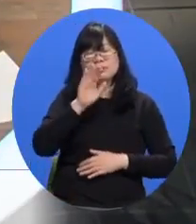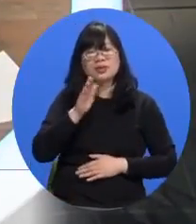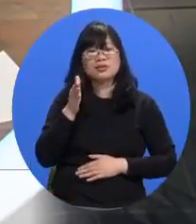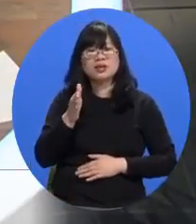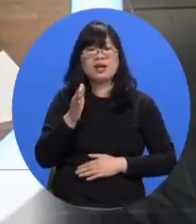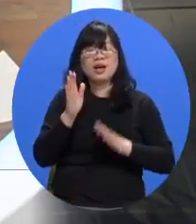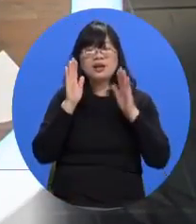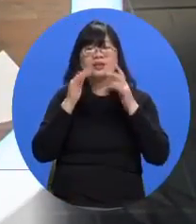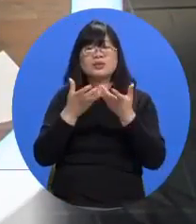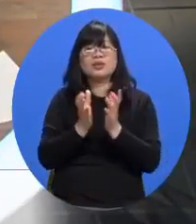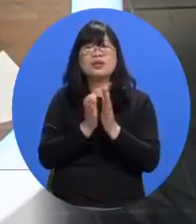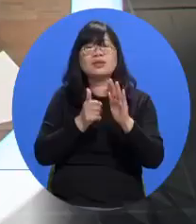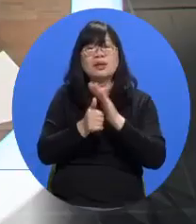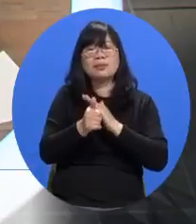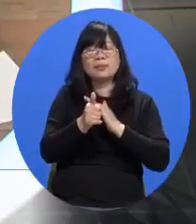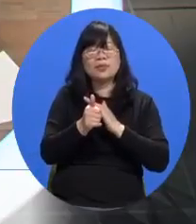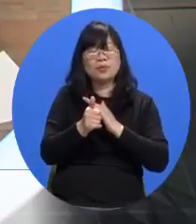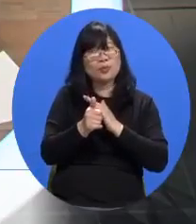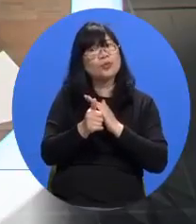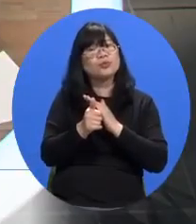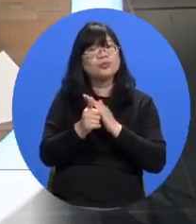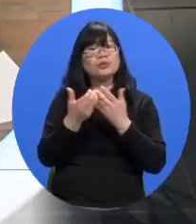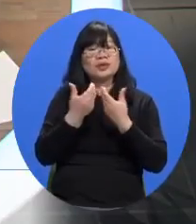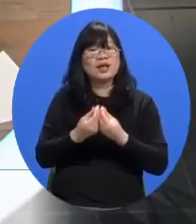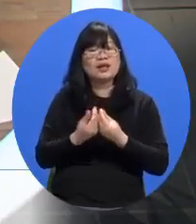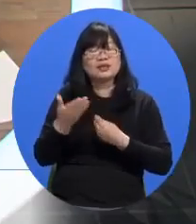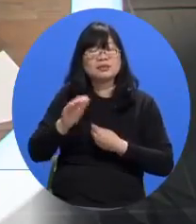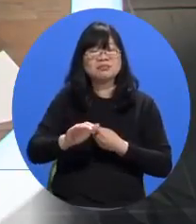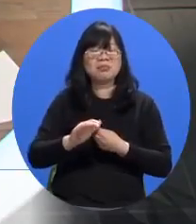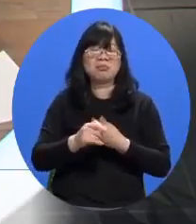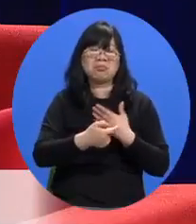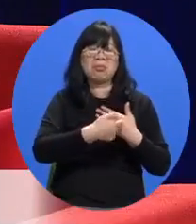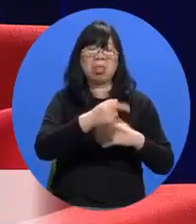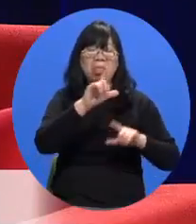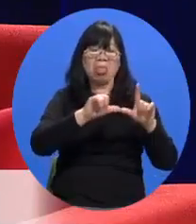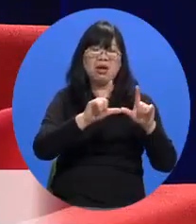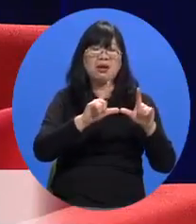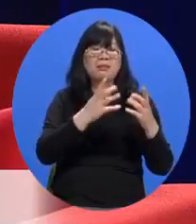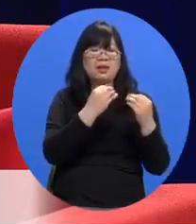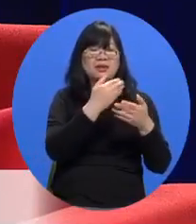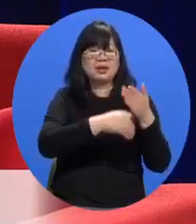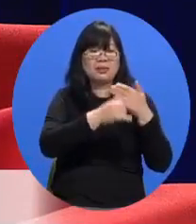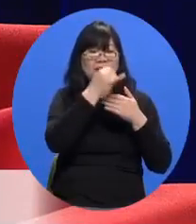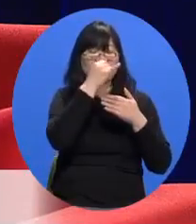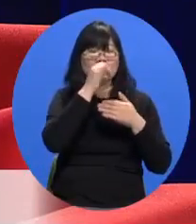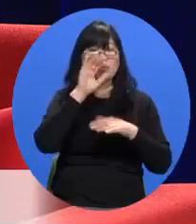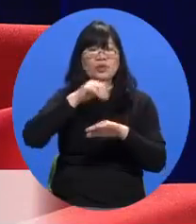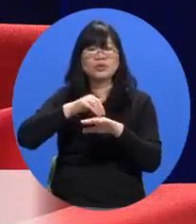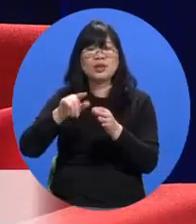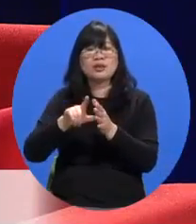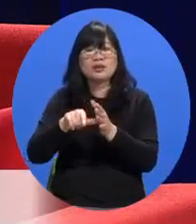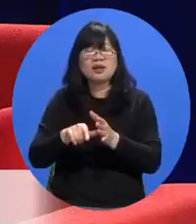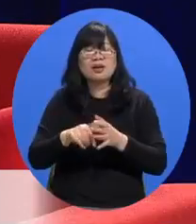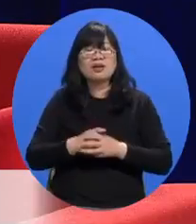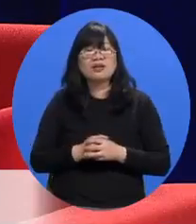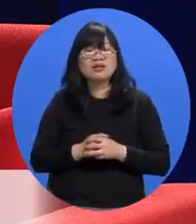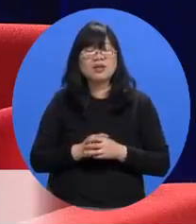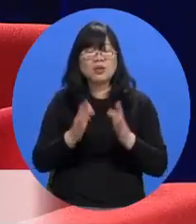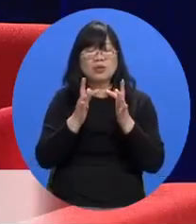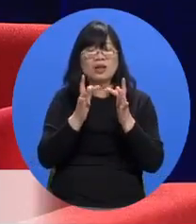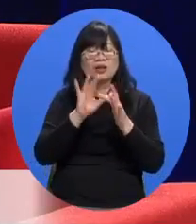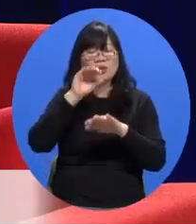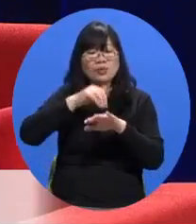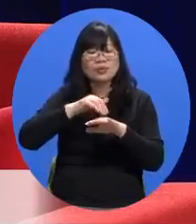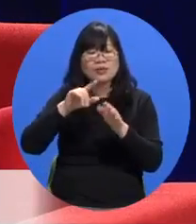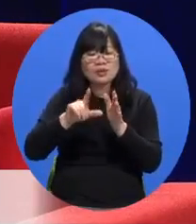학습 공동체가 대표적이겠죠. 근데 아직까지도 좀 형식적인 부분이 많이 남아 있는 것 같고, 저는 연수에서 좀 온라인 연수에 대한